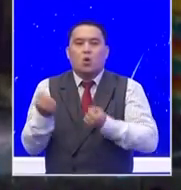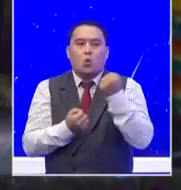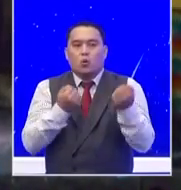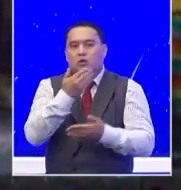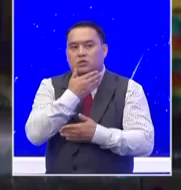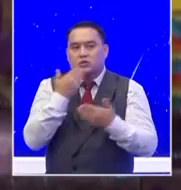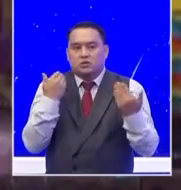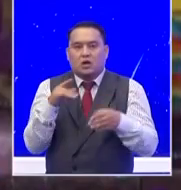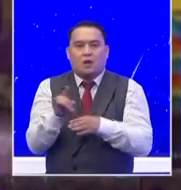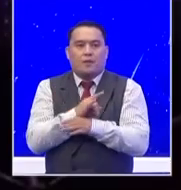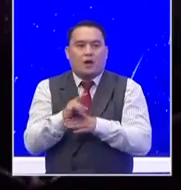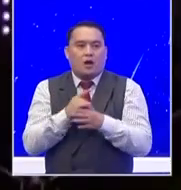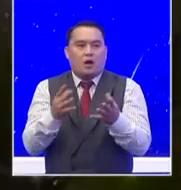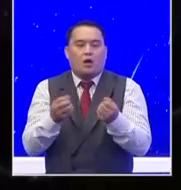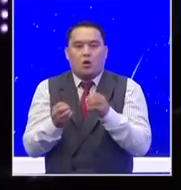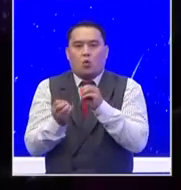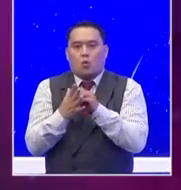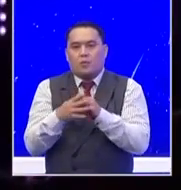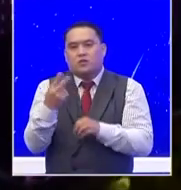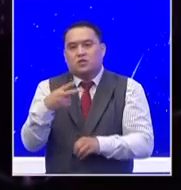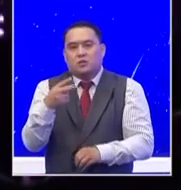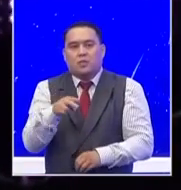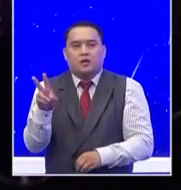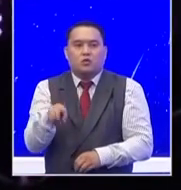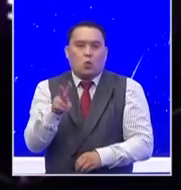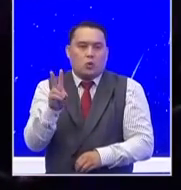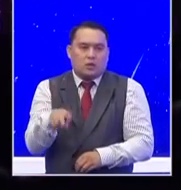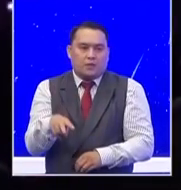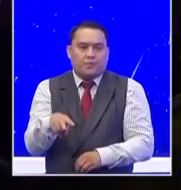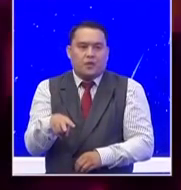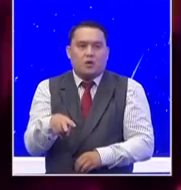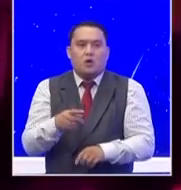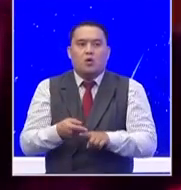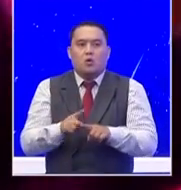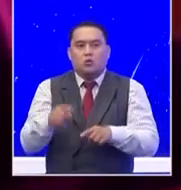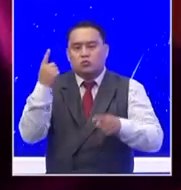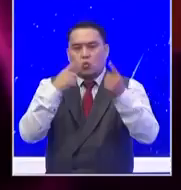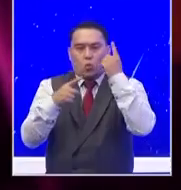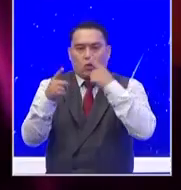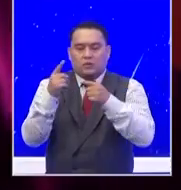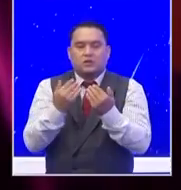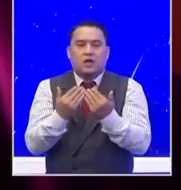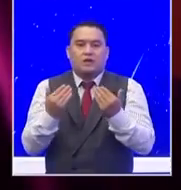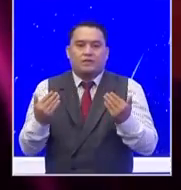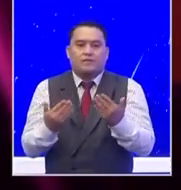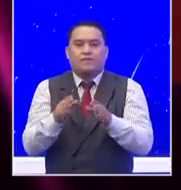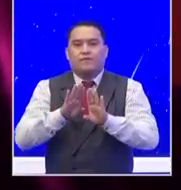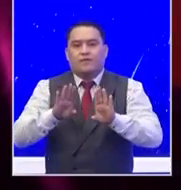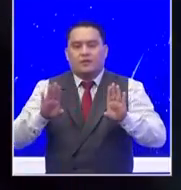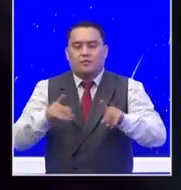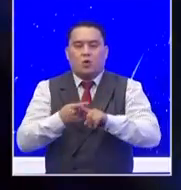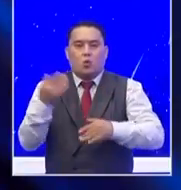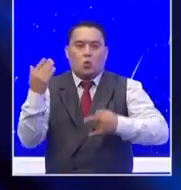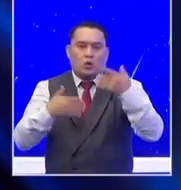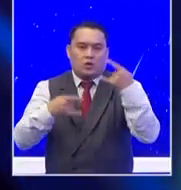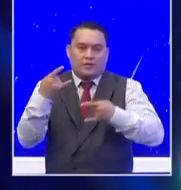азаматтар жалға алуына болады. Билет құны 15-20 доллар шамасында. Айта кетейік, бұл елде көркем өнер галереялары мен фильмдерді де дәл осылай